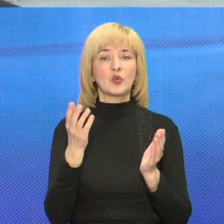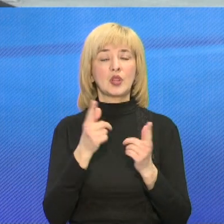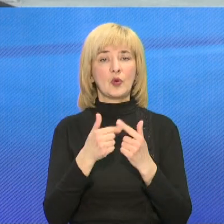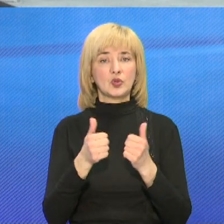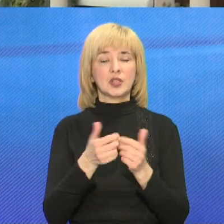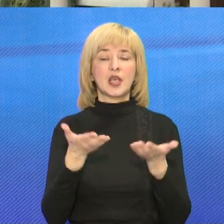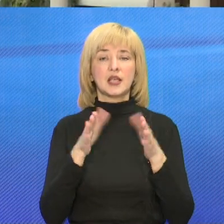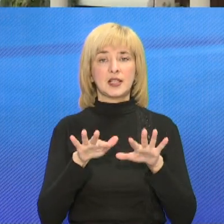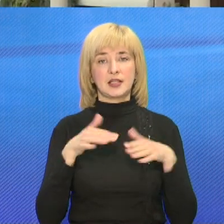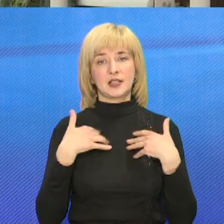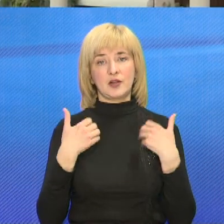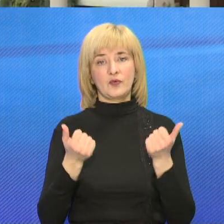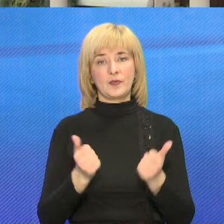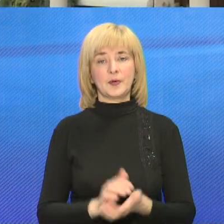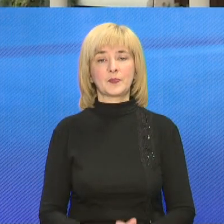остались здоровыми.